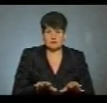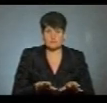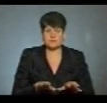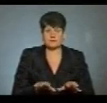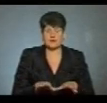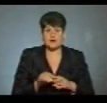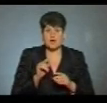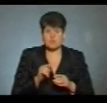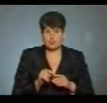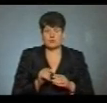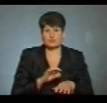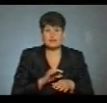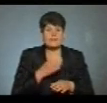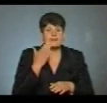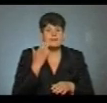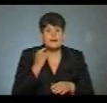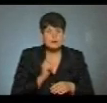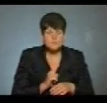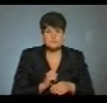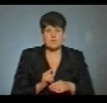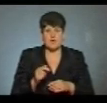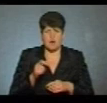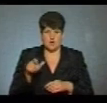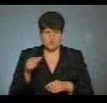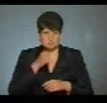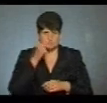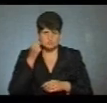підкреслено легко, а люди старшого віку